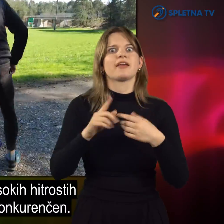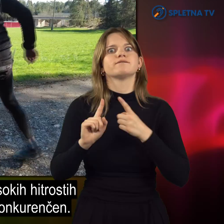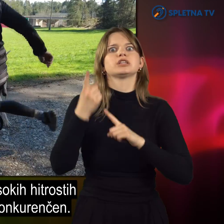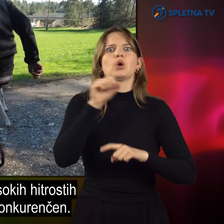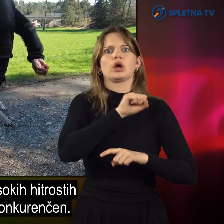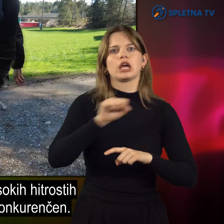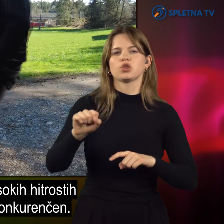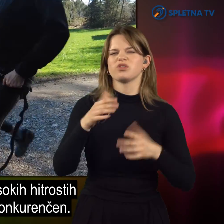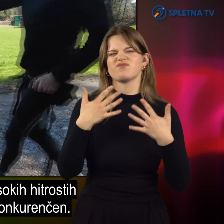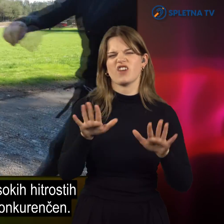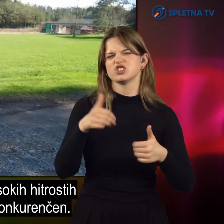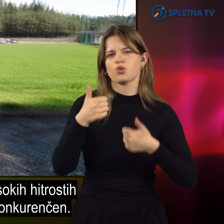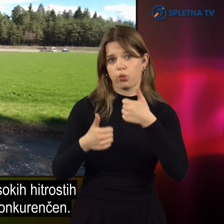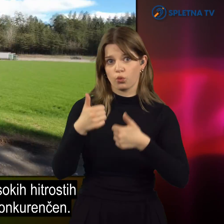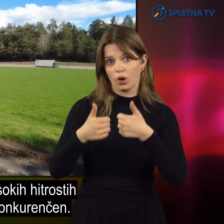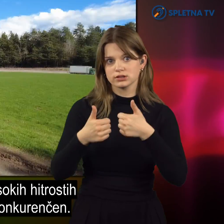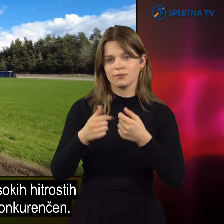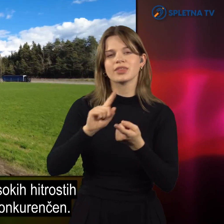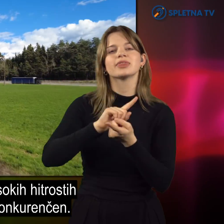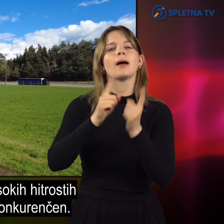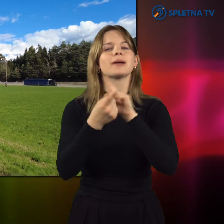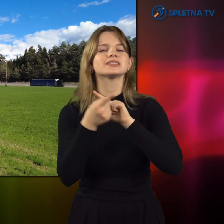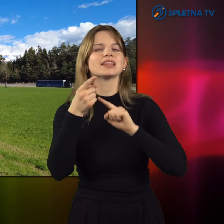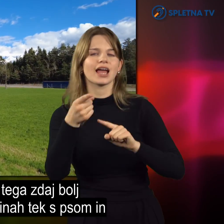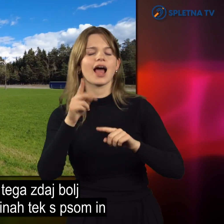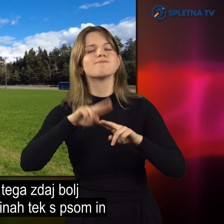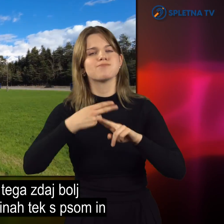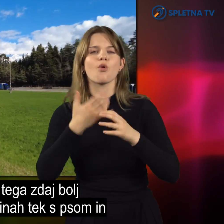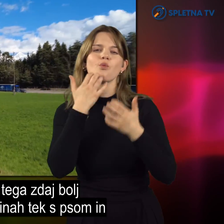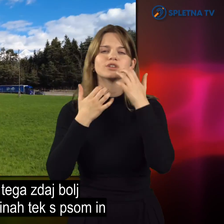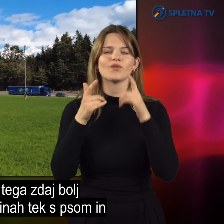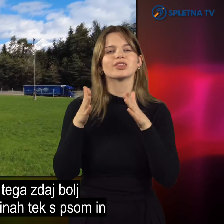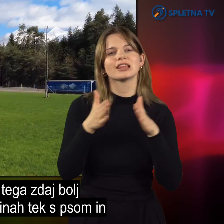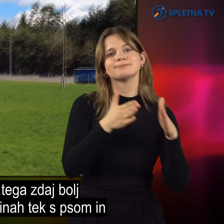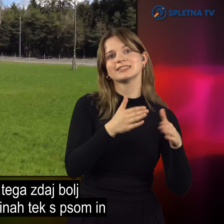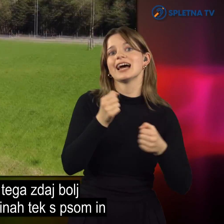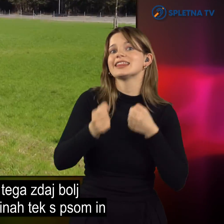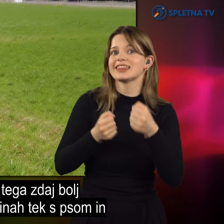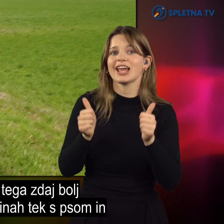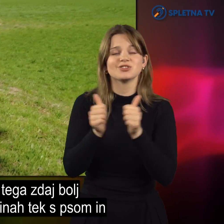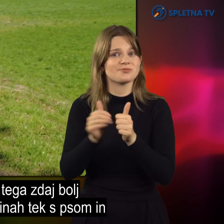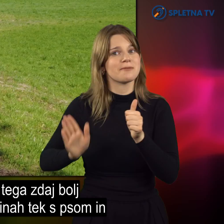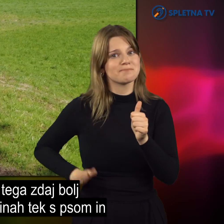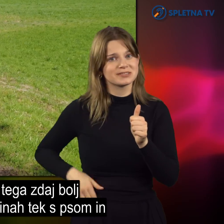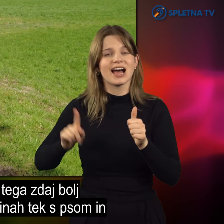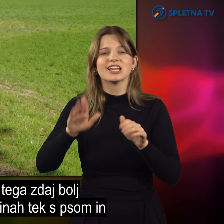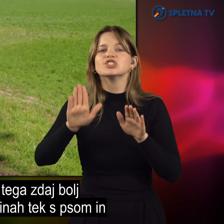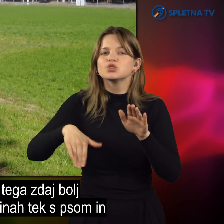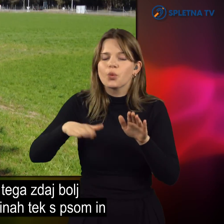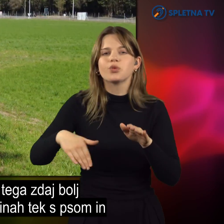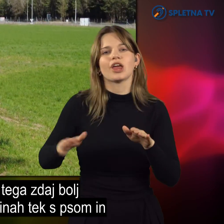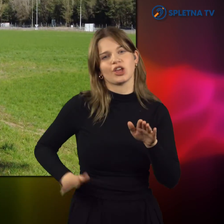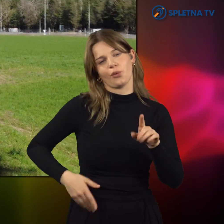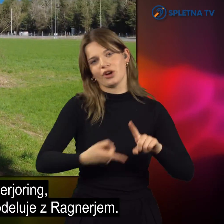saj pri visokih hitrostih ni več konkurenčen. Namesto tega zdaj bolj uživa v disciplinah tek